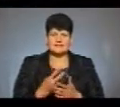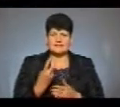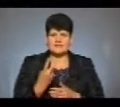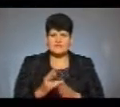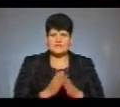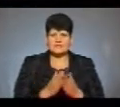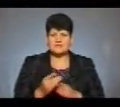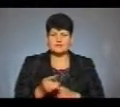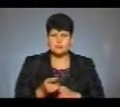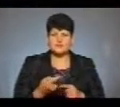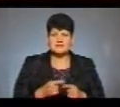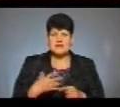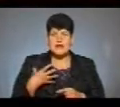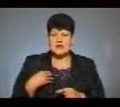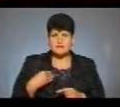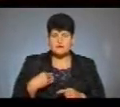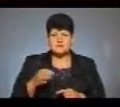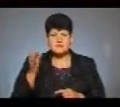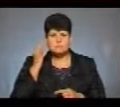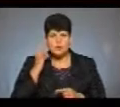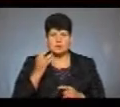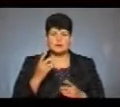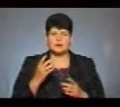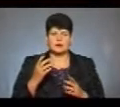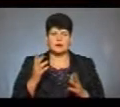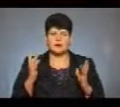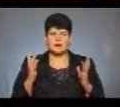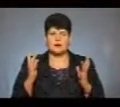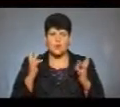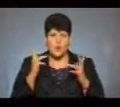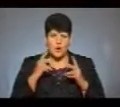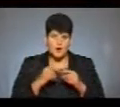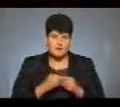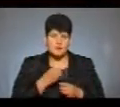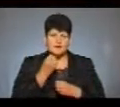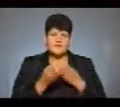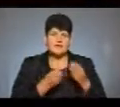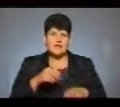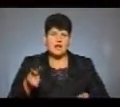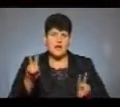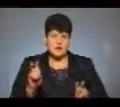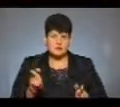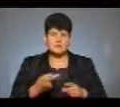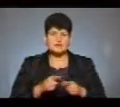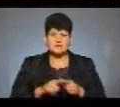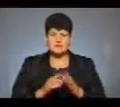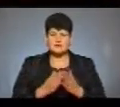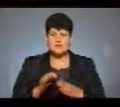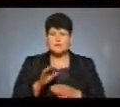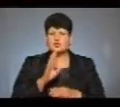в Тернополі. Це «Львів. Спогади кохання» і «Квітникарка». Це книга про ту жінку, яка, діставши